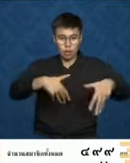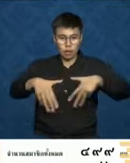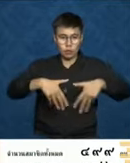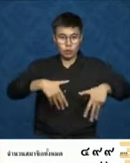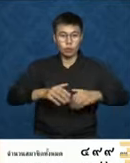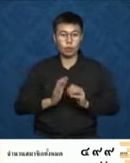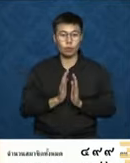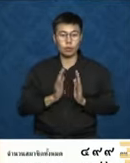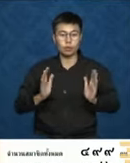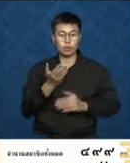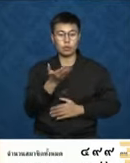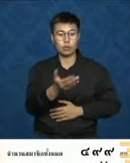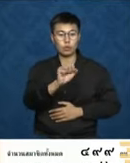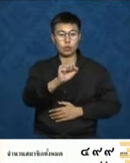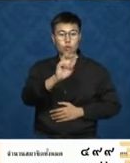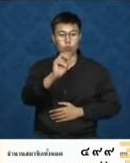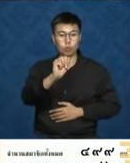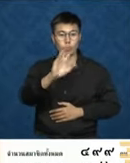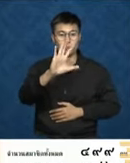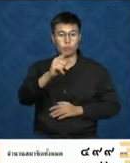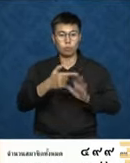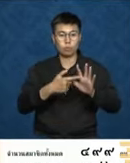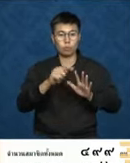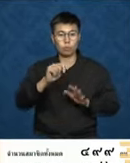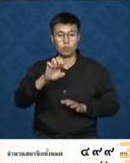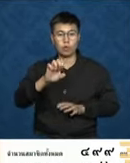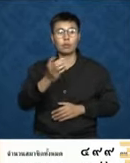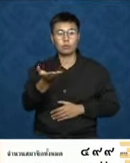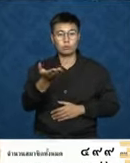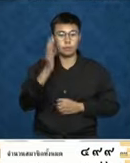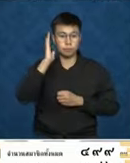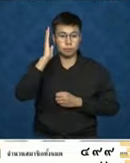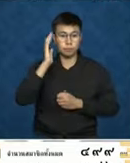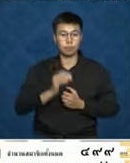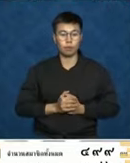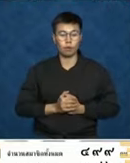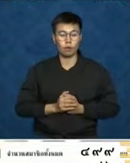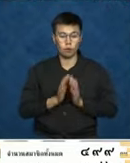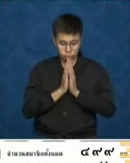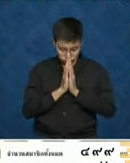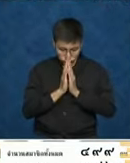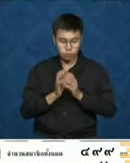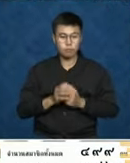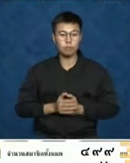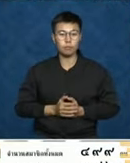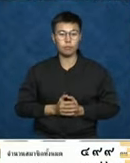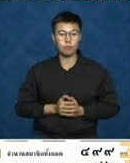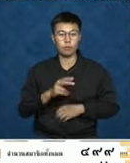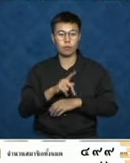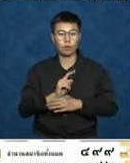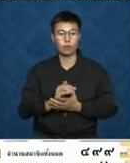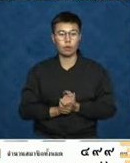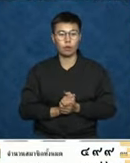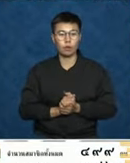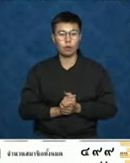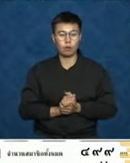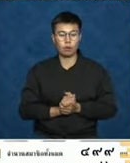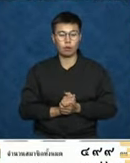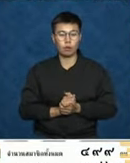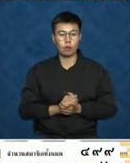ขอบคุณครับเชิญท่านสมชาติเตถาวรเจริญครับเรียนประธานสภาที่เคารพผมว่าที่ร้อยตรีสมชาติ